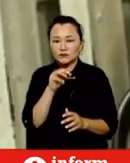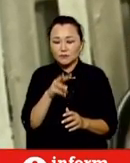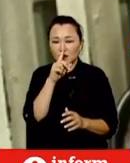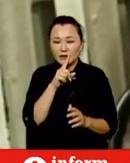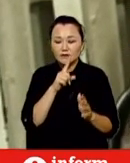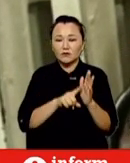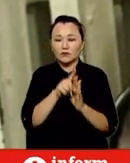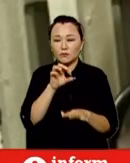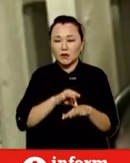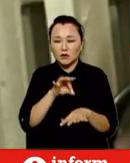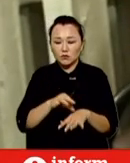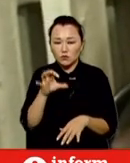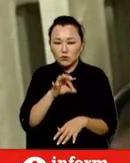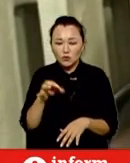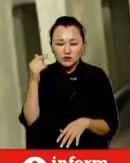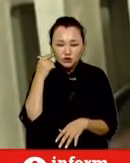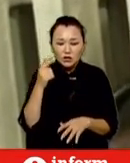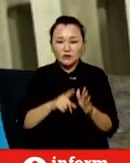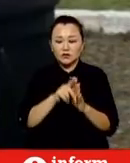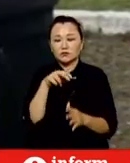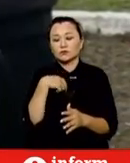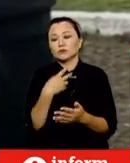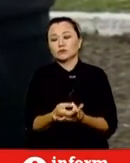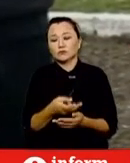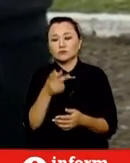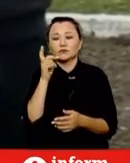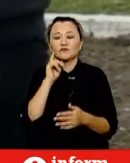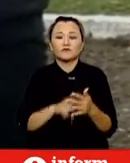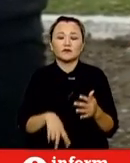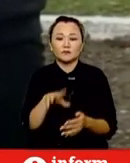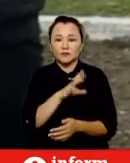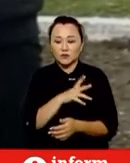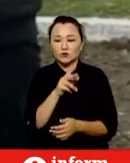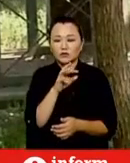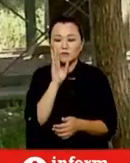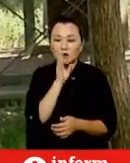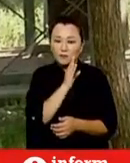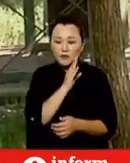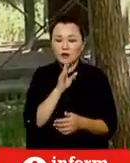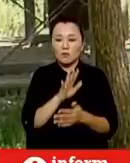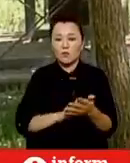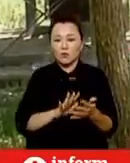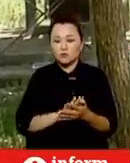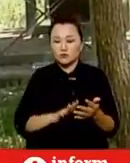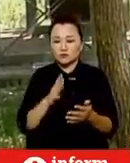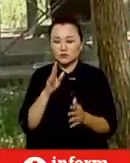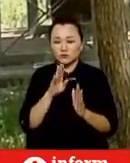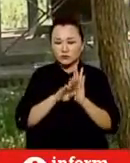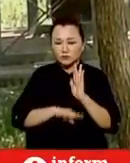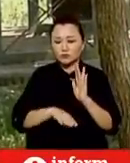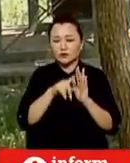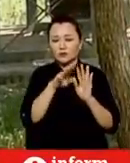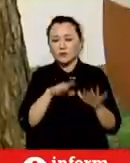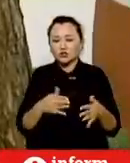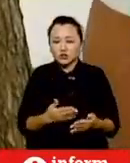ауырып жатқанын естіген. Әуел баста құлап қалдым деген сөзіне сеніп жүре бердік деген Гүлжәмилә Бәйленова кейіннен жағдайының нашар екенін сол жақта